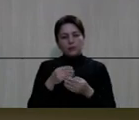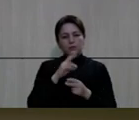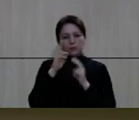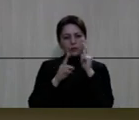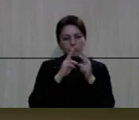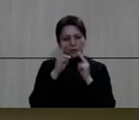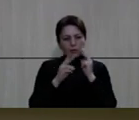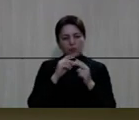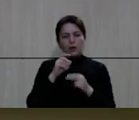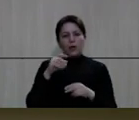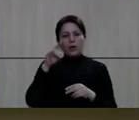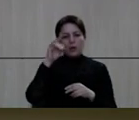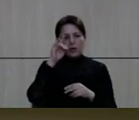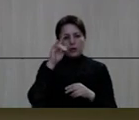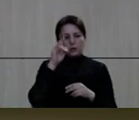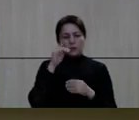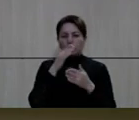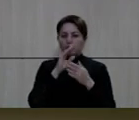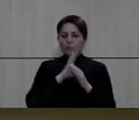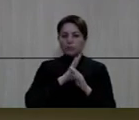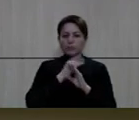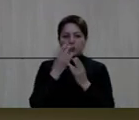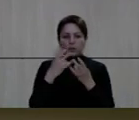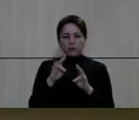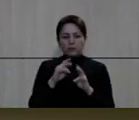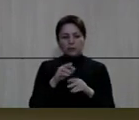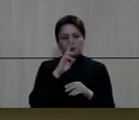shikoyatlar xatosiz yozilgan bo'lishi kerak.